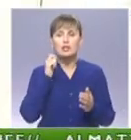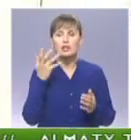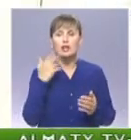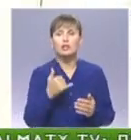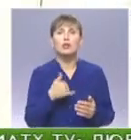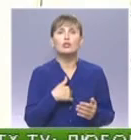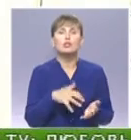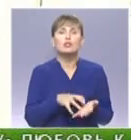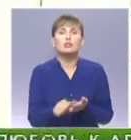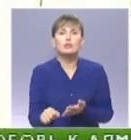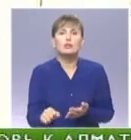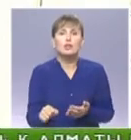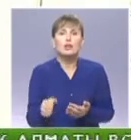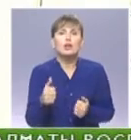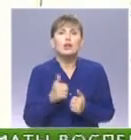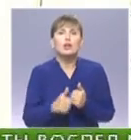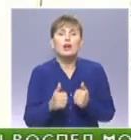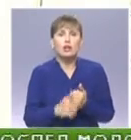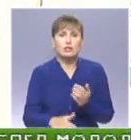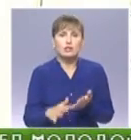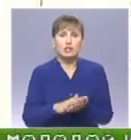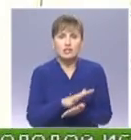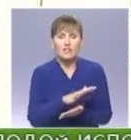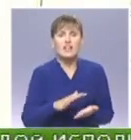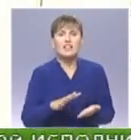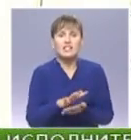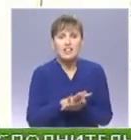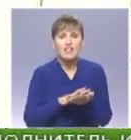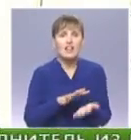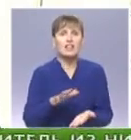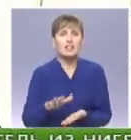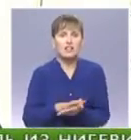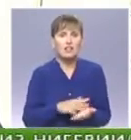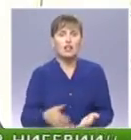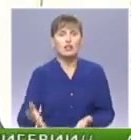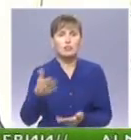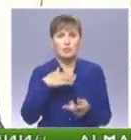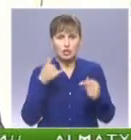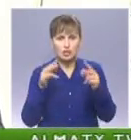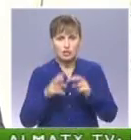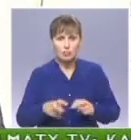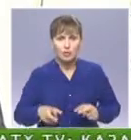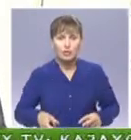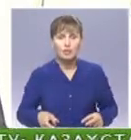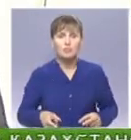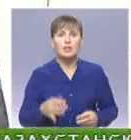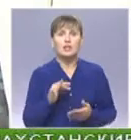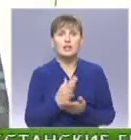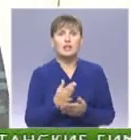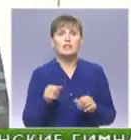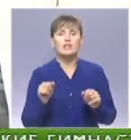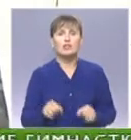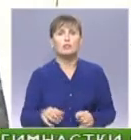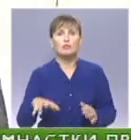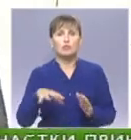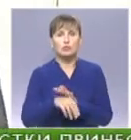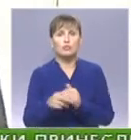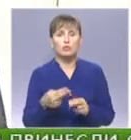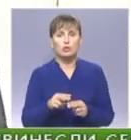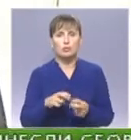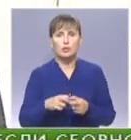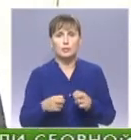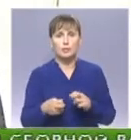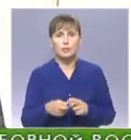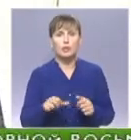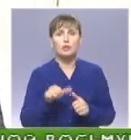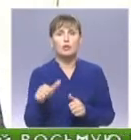сдаете? Каждое заявление, значит, мы тщательно смотрим, значит, на предмет того же, если возможно, значит, и включить в эту программу.